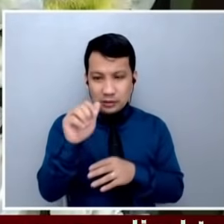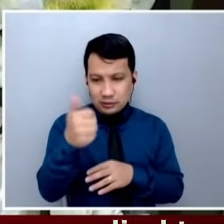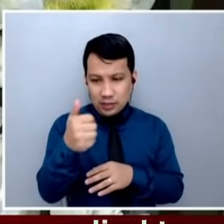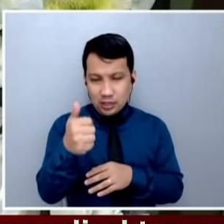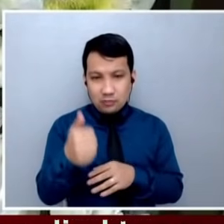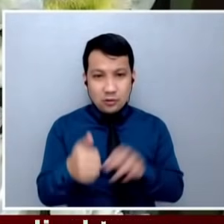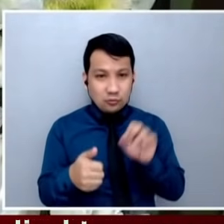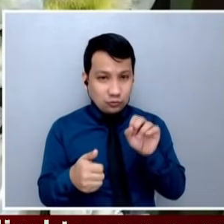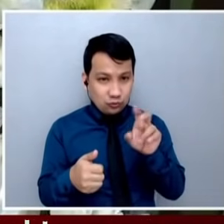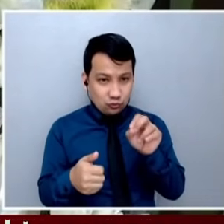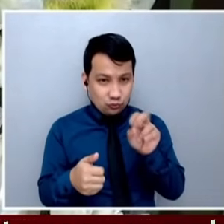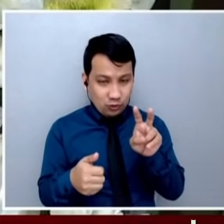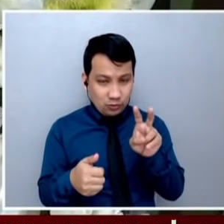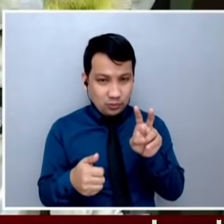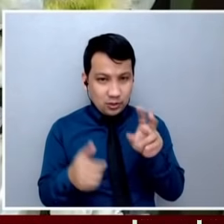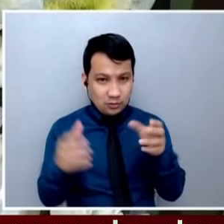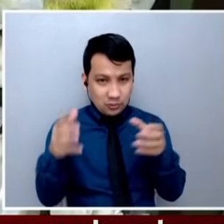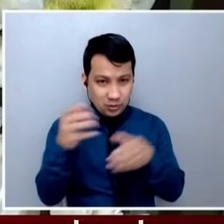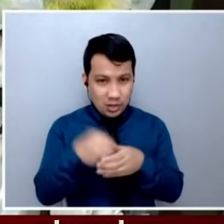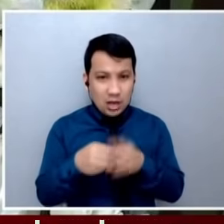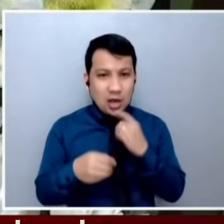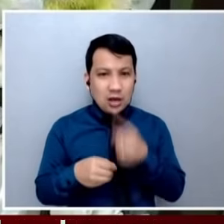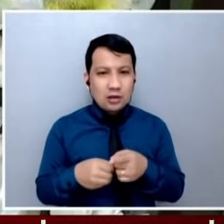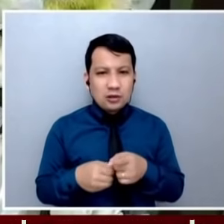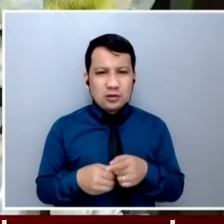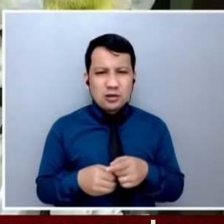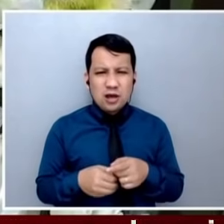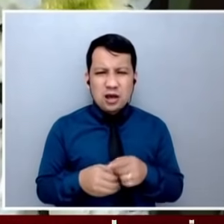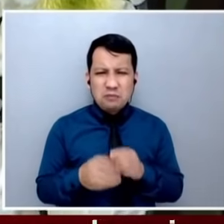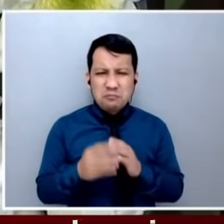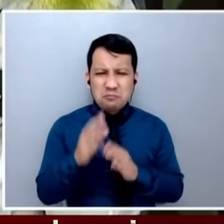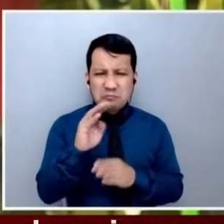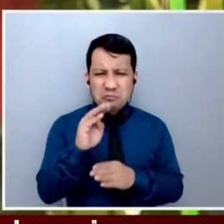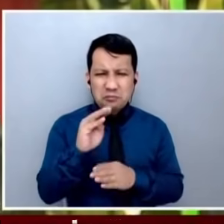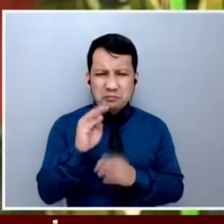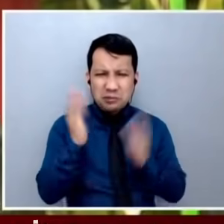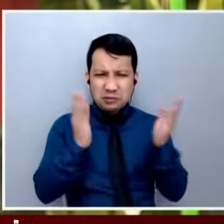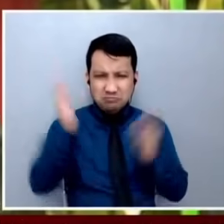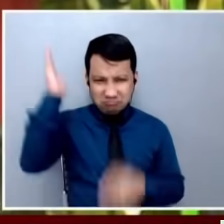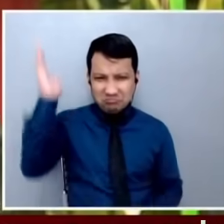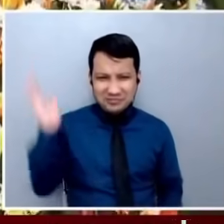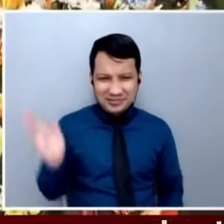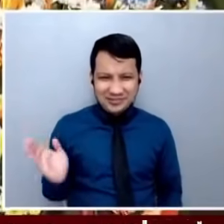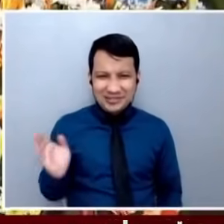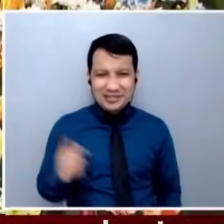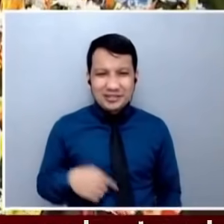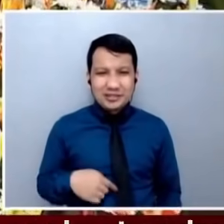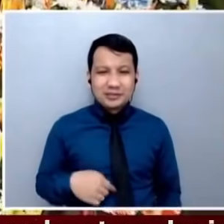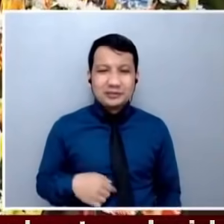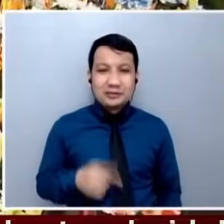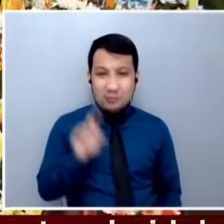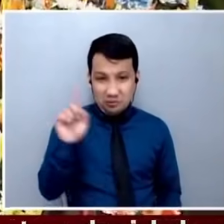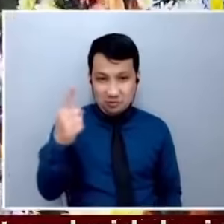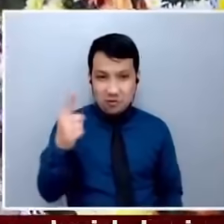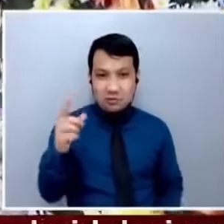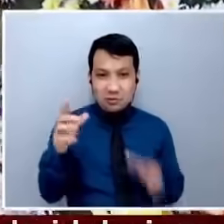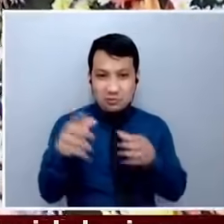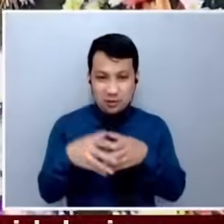hanggang 12 piraso. Meron ding Malaysian Moms sa 150 to 180 ang isang